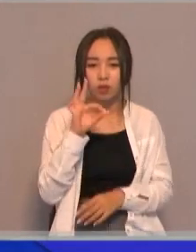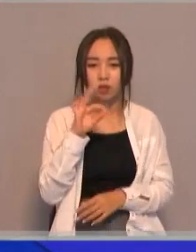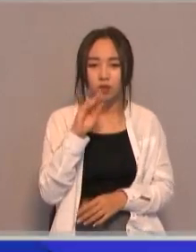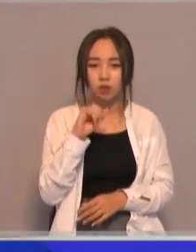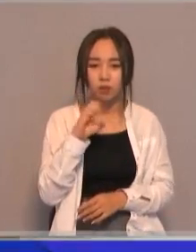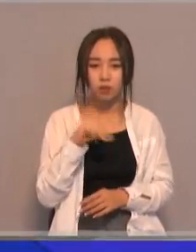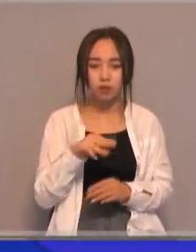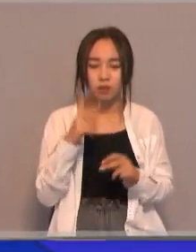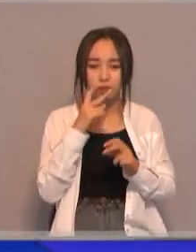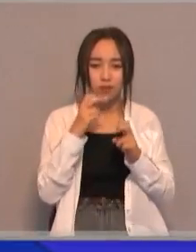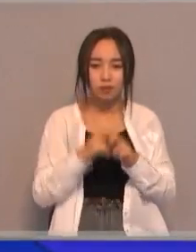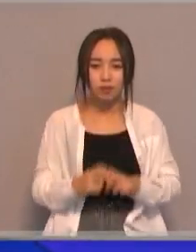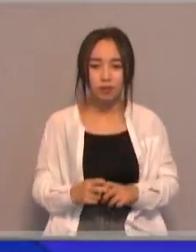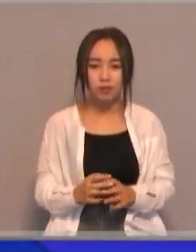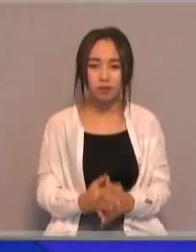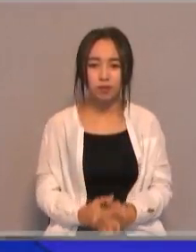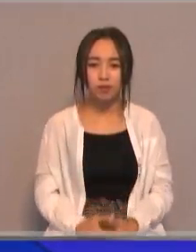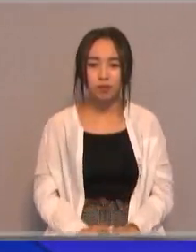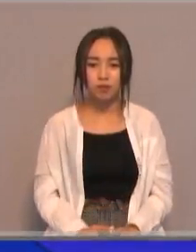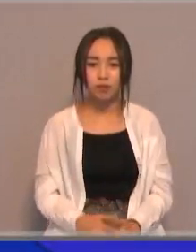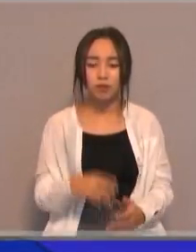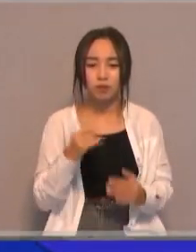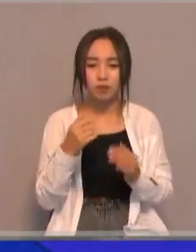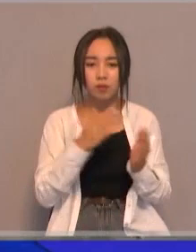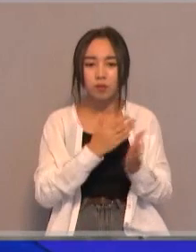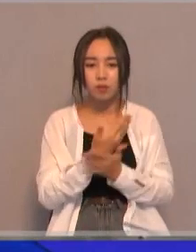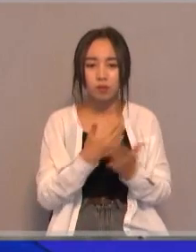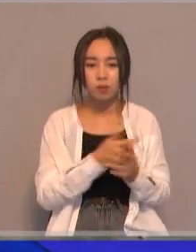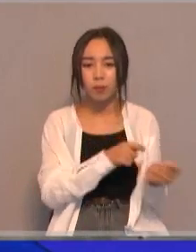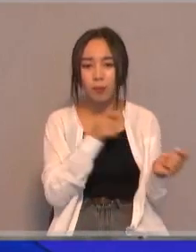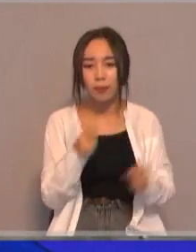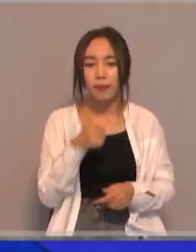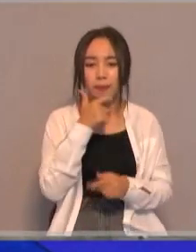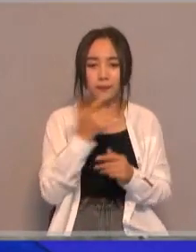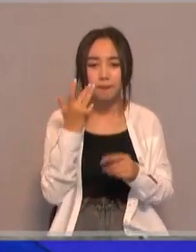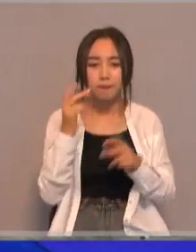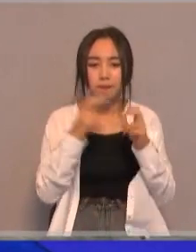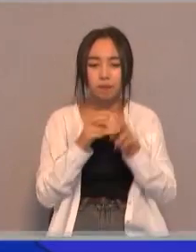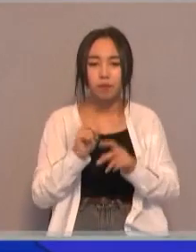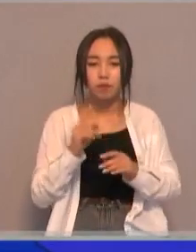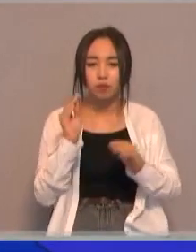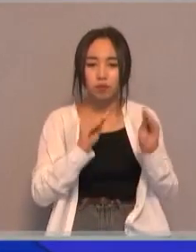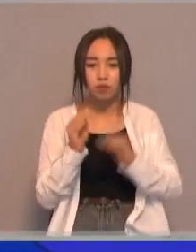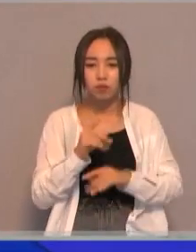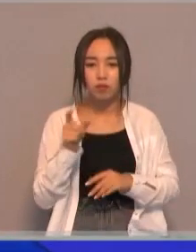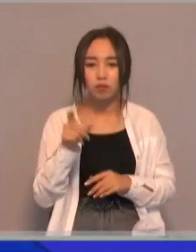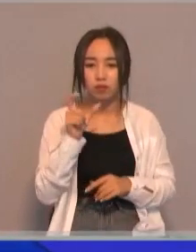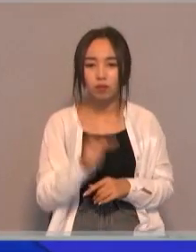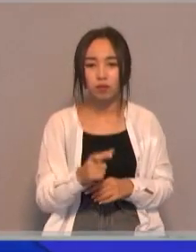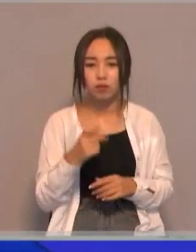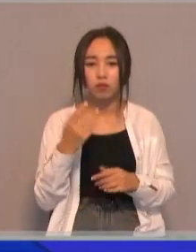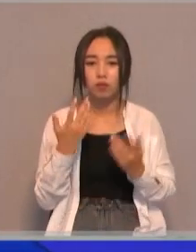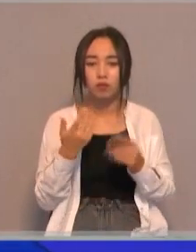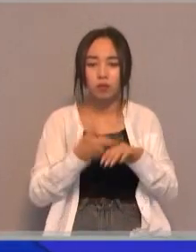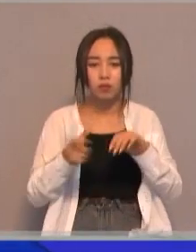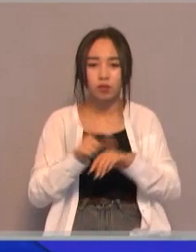автоматтандырылған, таза жұмыс болады. Оборудованияны алып келіп жатыр қазіргі жағдайда. Бұл жерде олар құрастырушы, ең күшті